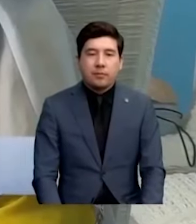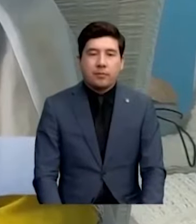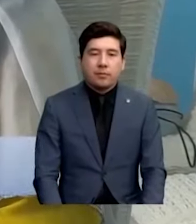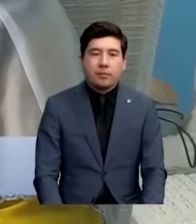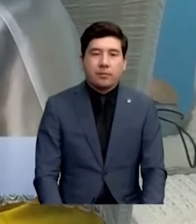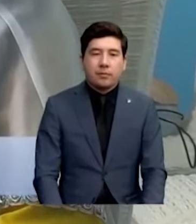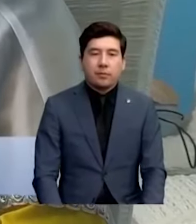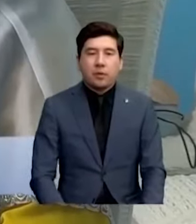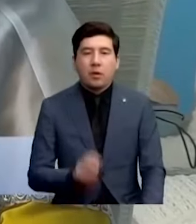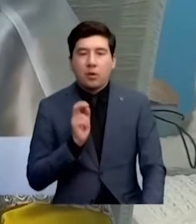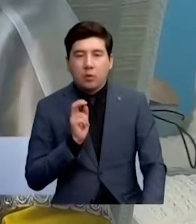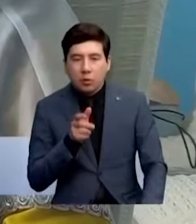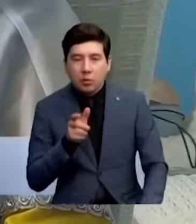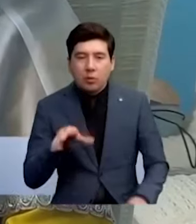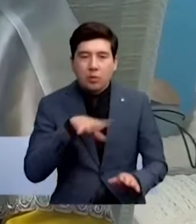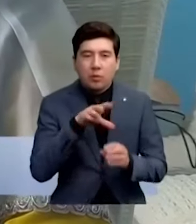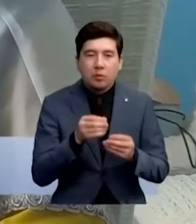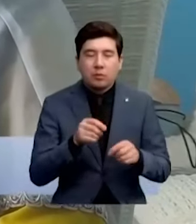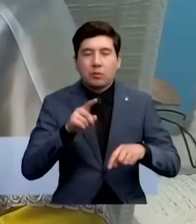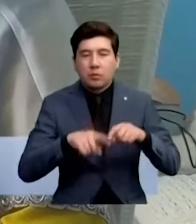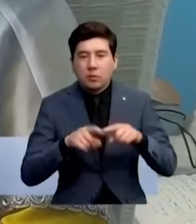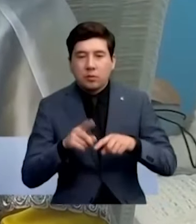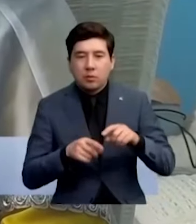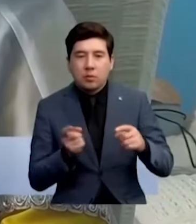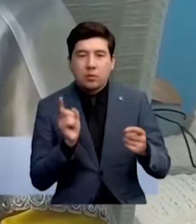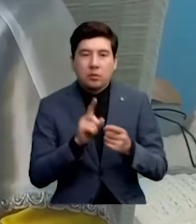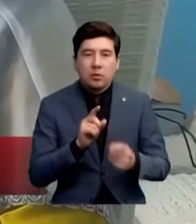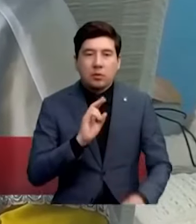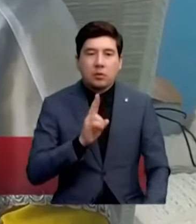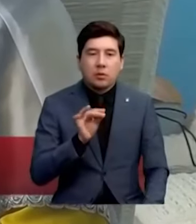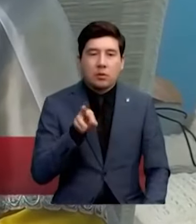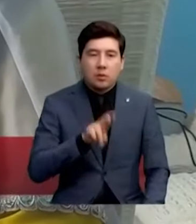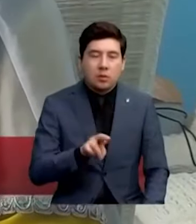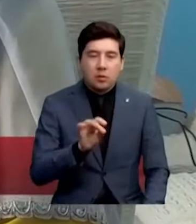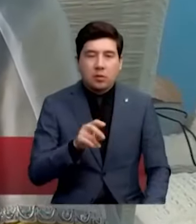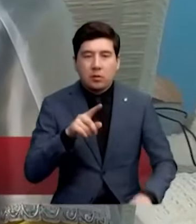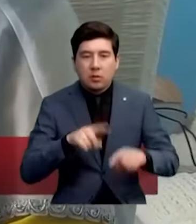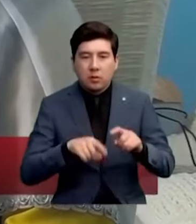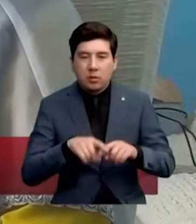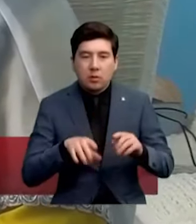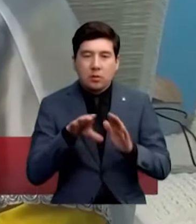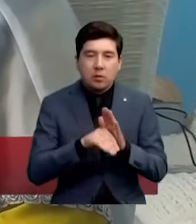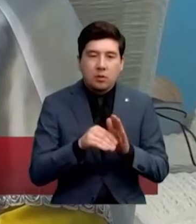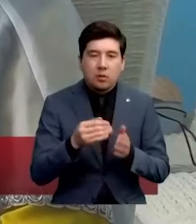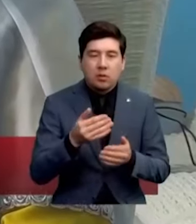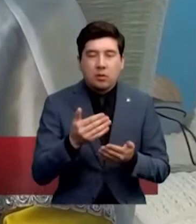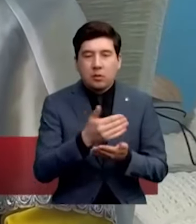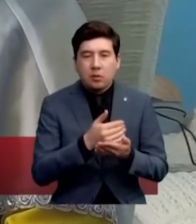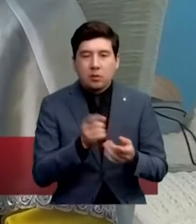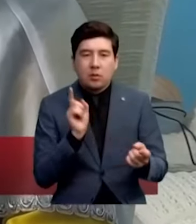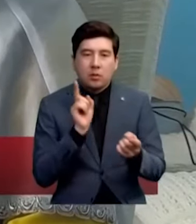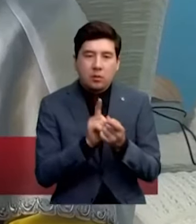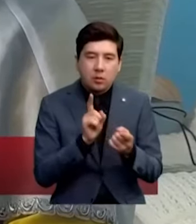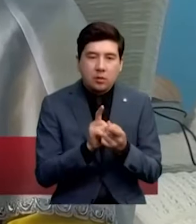бойы бір-бірімізді көре алмаған ағайын, туған, құда жекжат осы мына көрісу күнінде келіп,